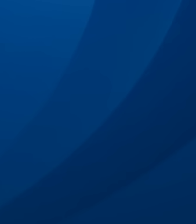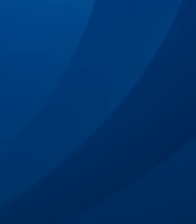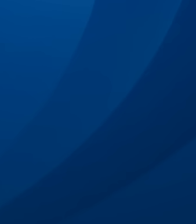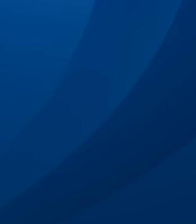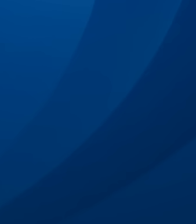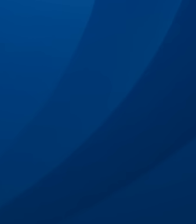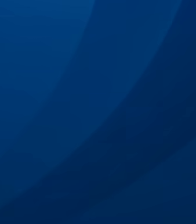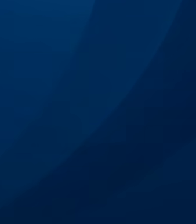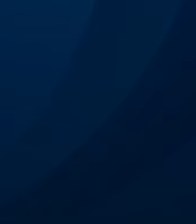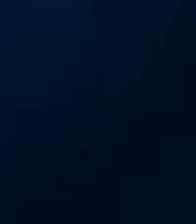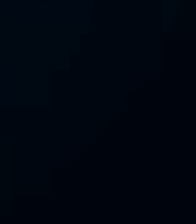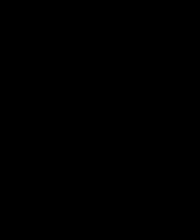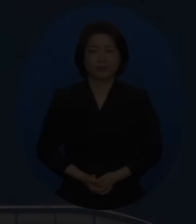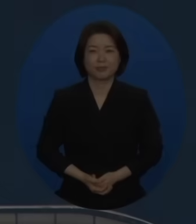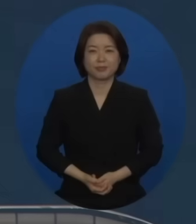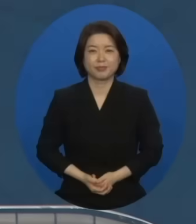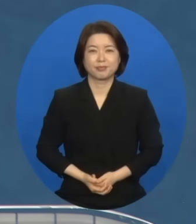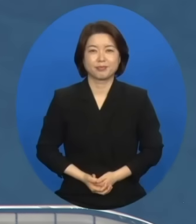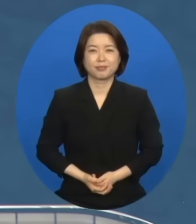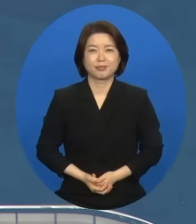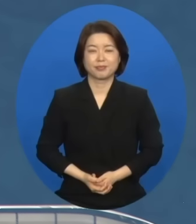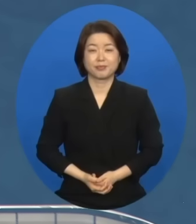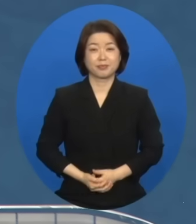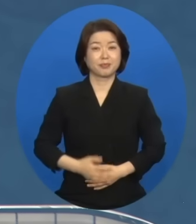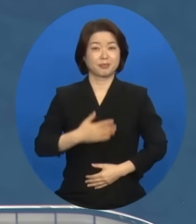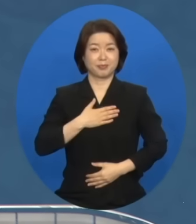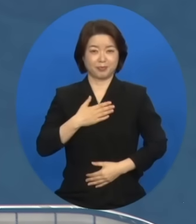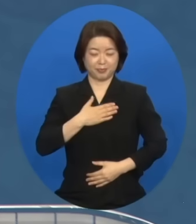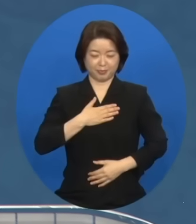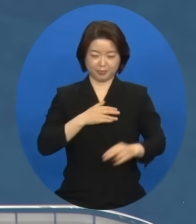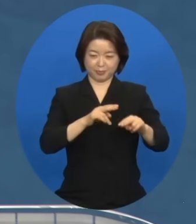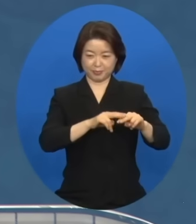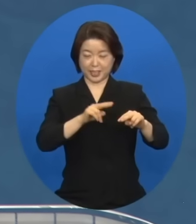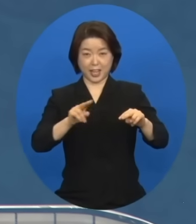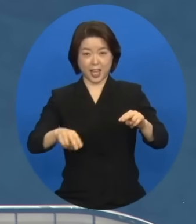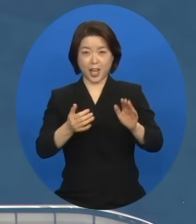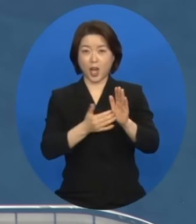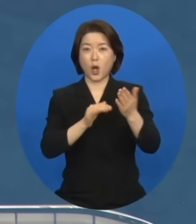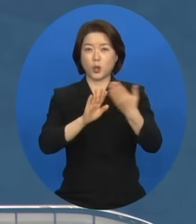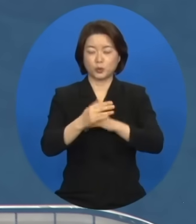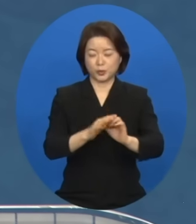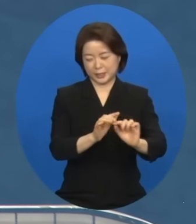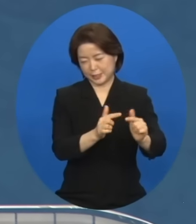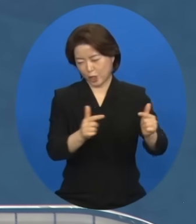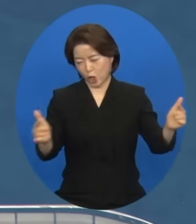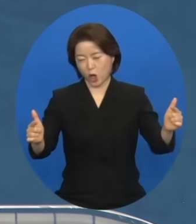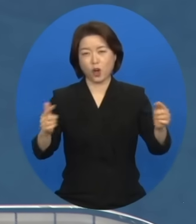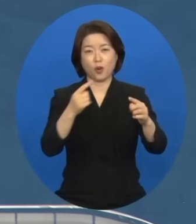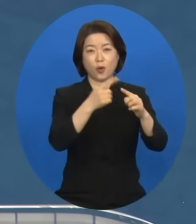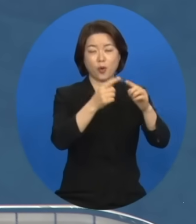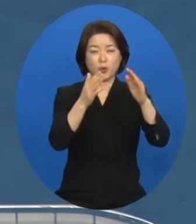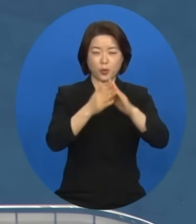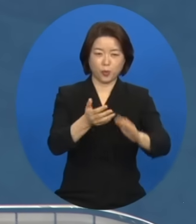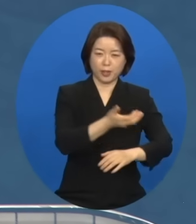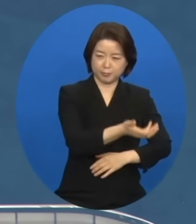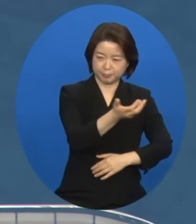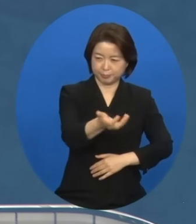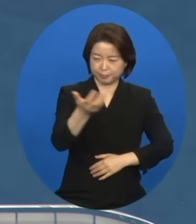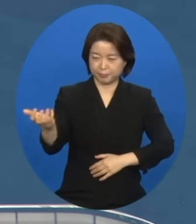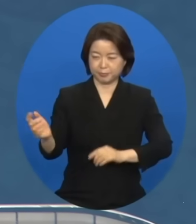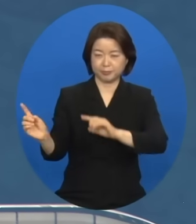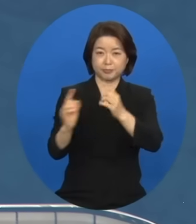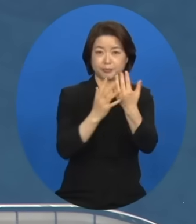칭하심을 받으셨느니라. 제가 은퇴 이후에 이제 여러 많은 교회를 다니면서 또